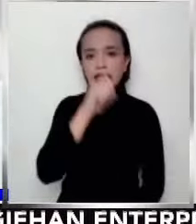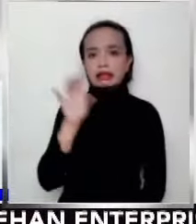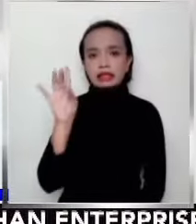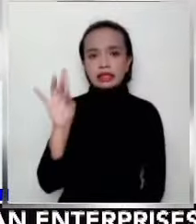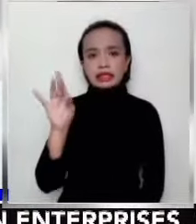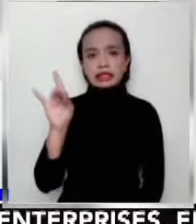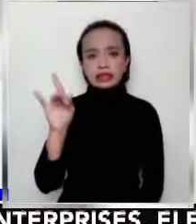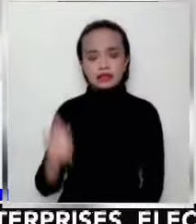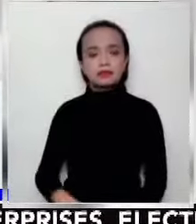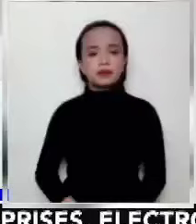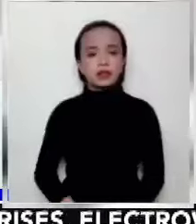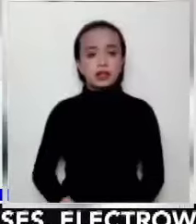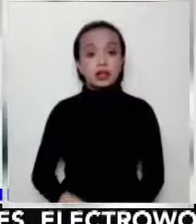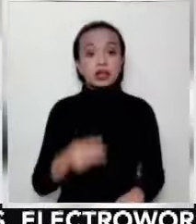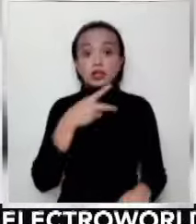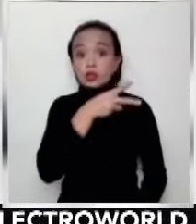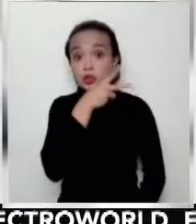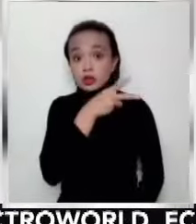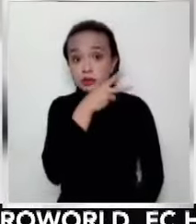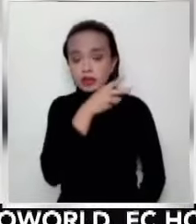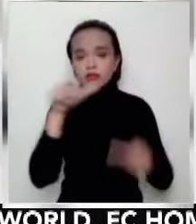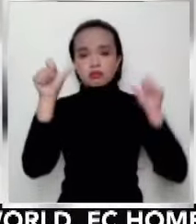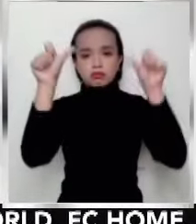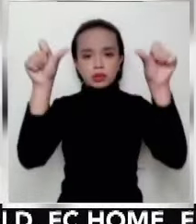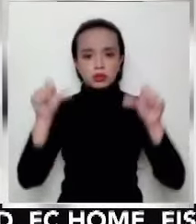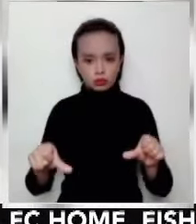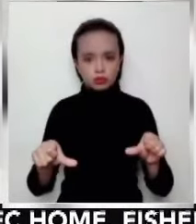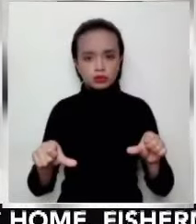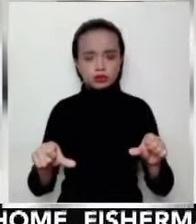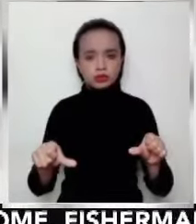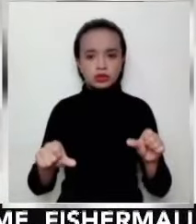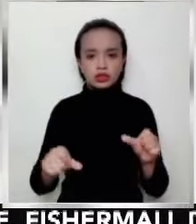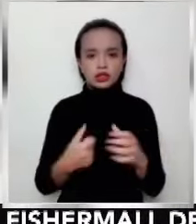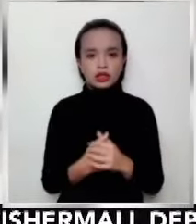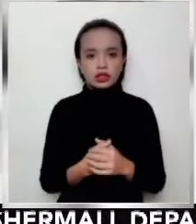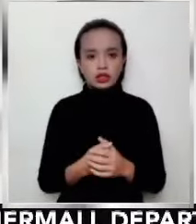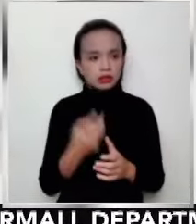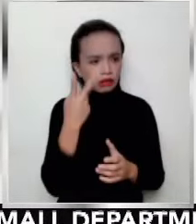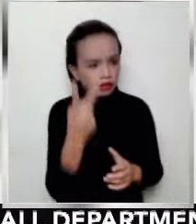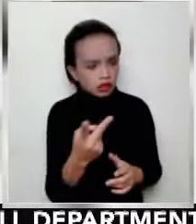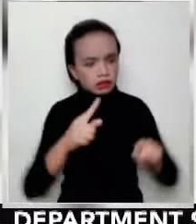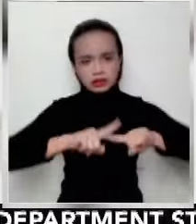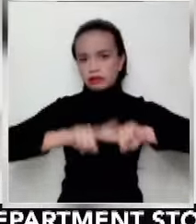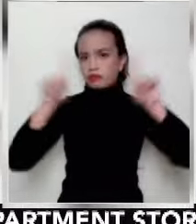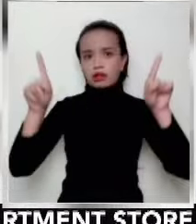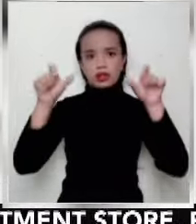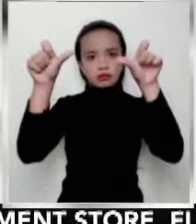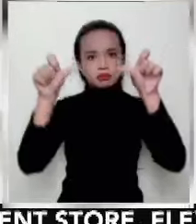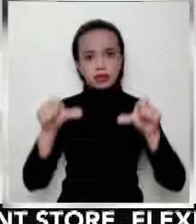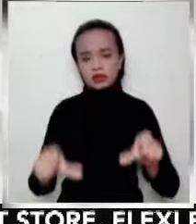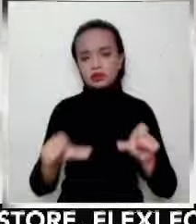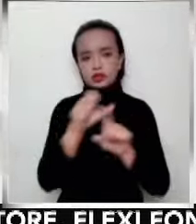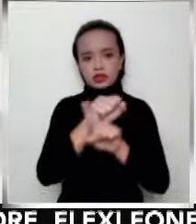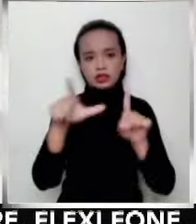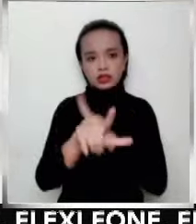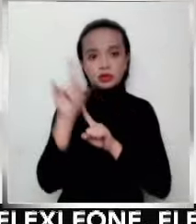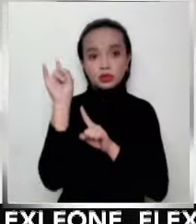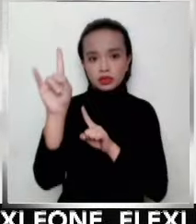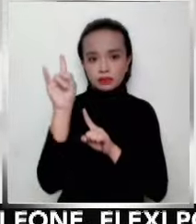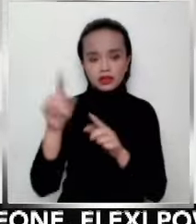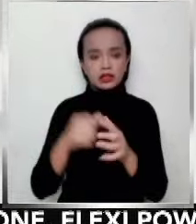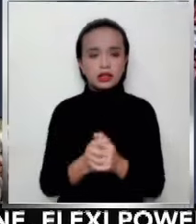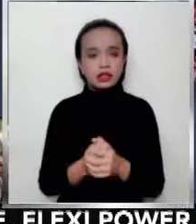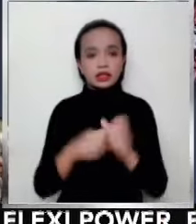ng suspect itong ginawa nila, nakita niya na iba yung in-upload niya sa social media. At dito po, makikita natin